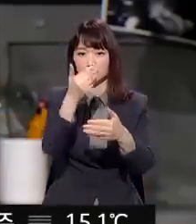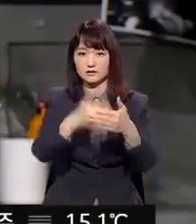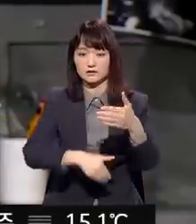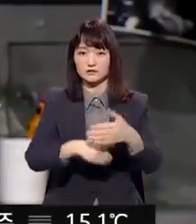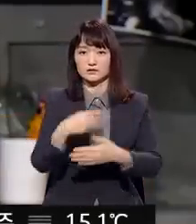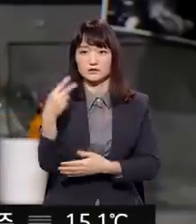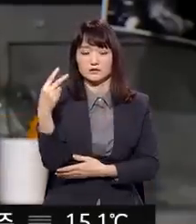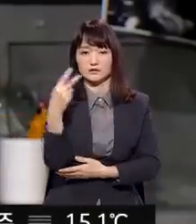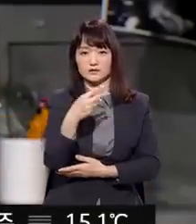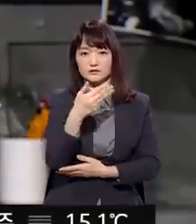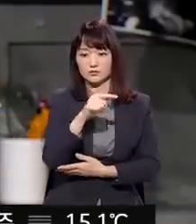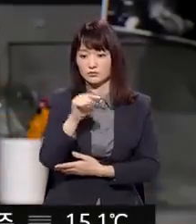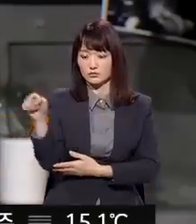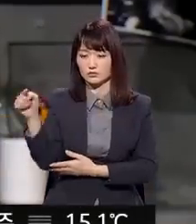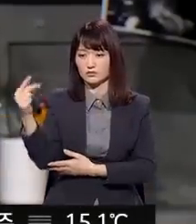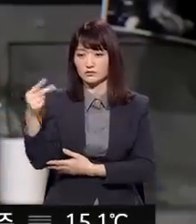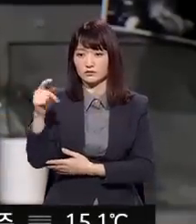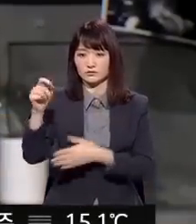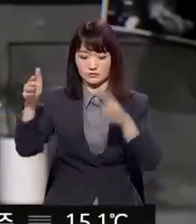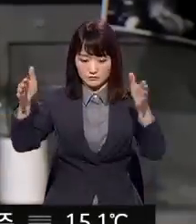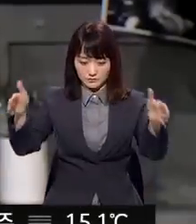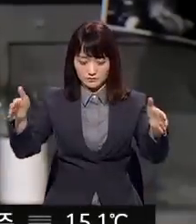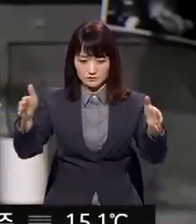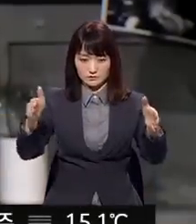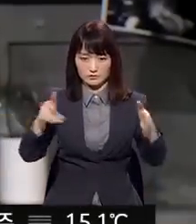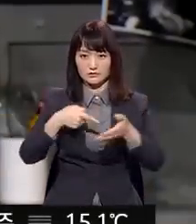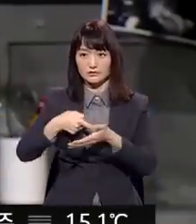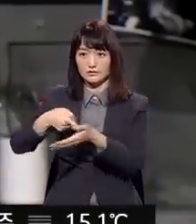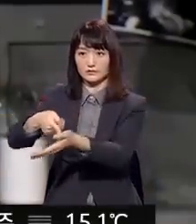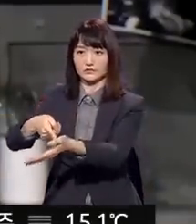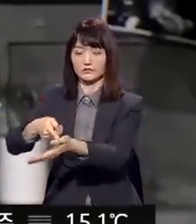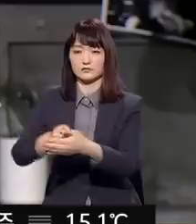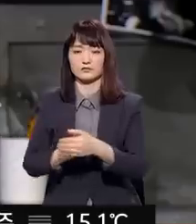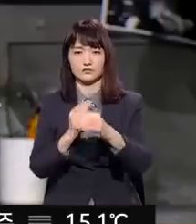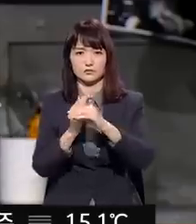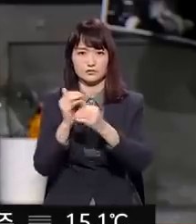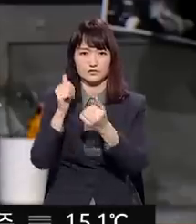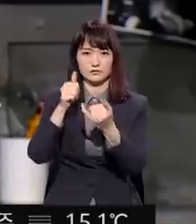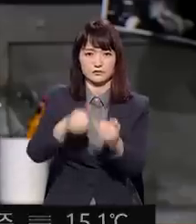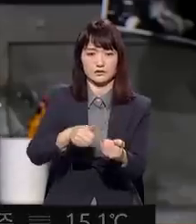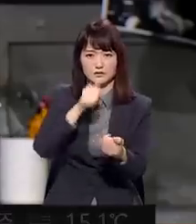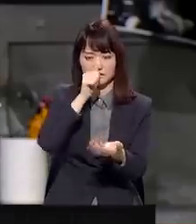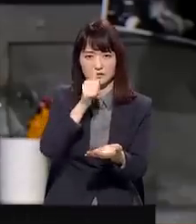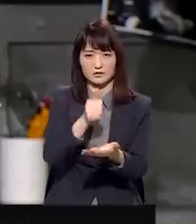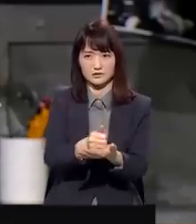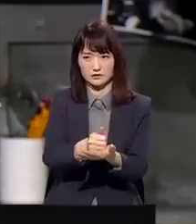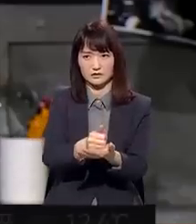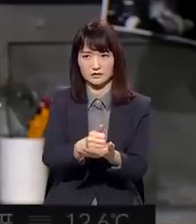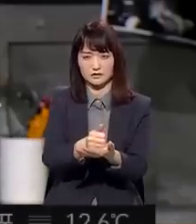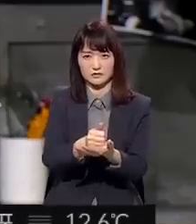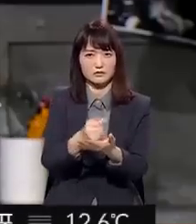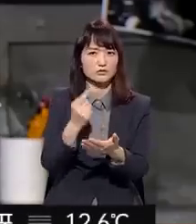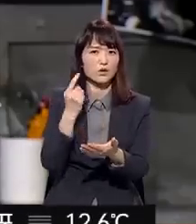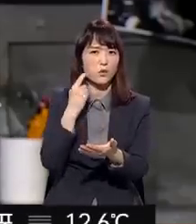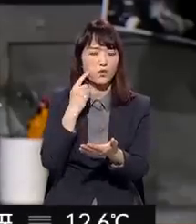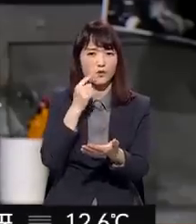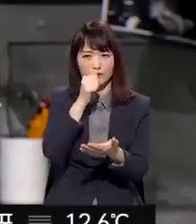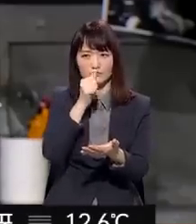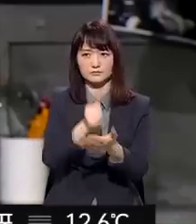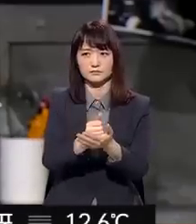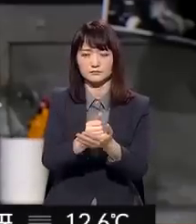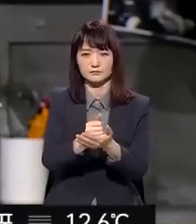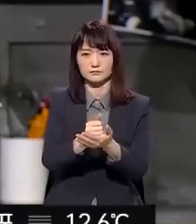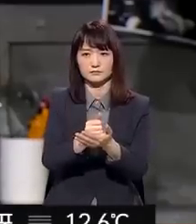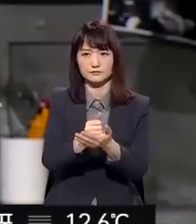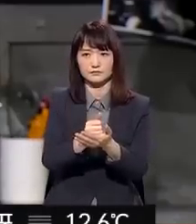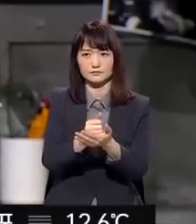사이 범죄에 대해서 영장을 청구를 했습니다. 그 중간간치상과 공갈죄로 해서 영장을 청구했는데요. 또 아내 등 3명은